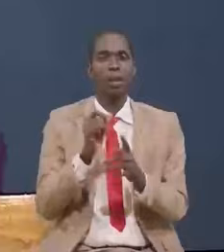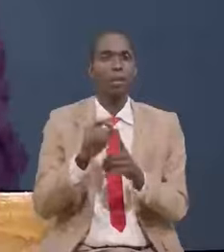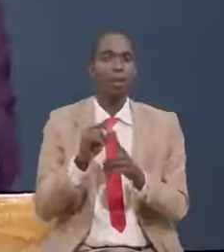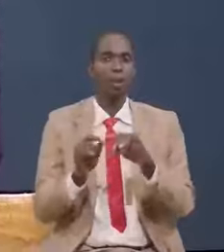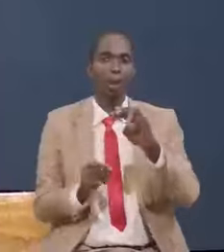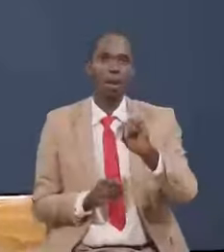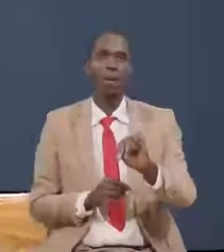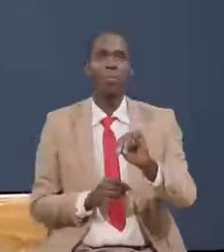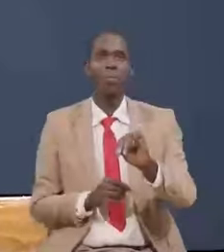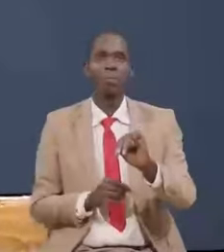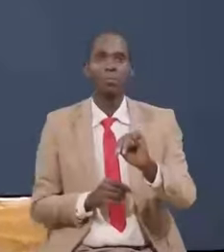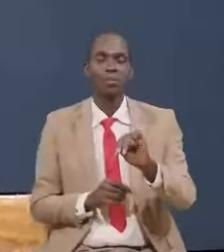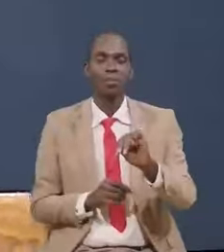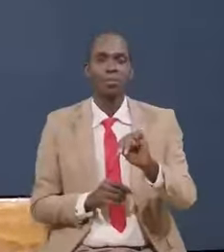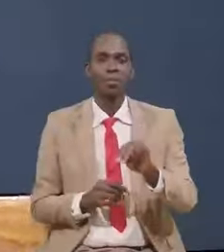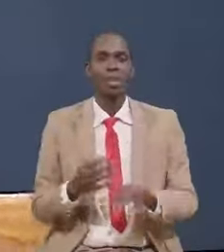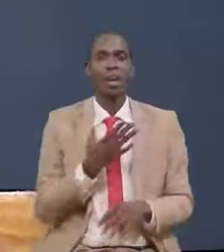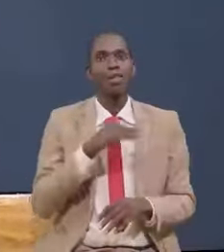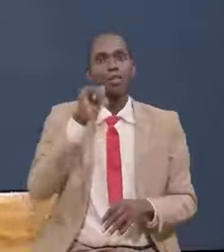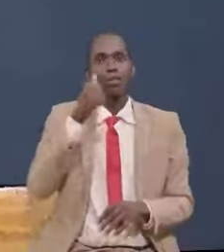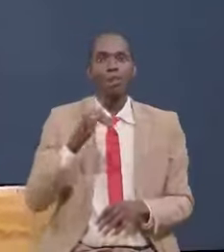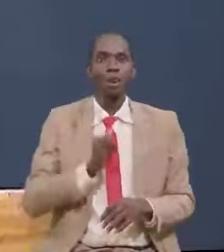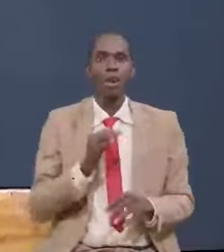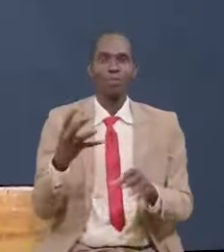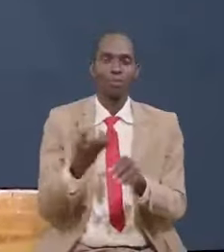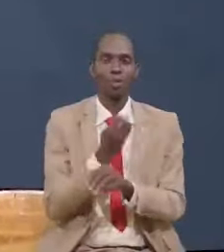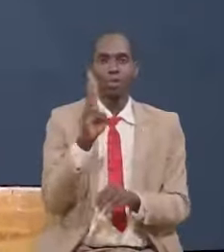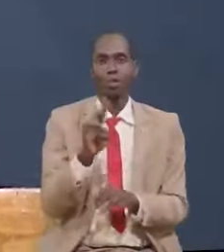M. Demain, je vais prendre la lettre A.